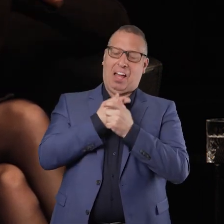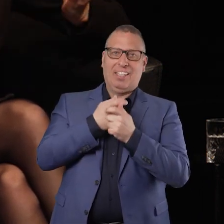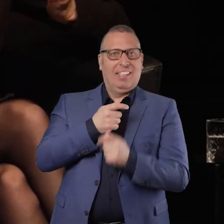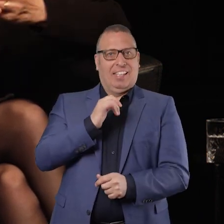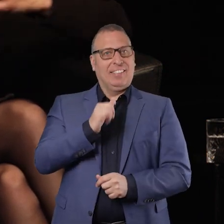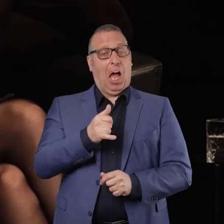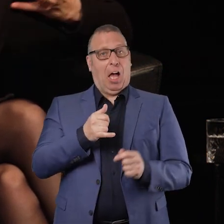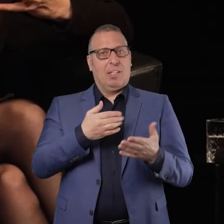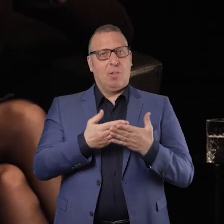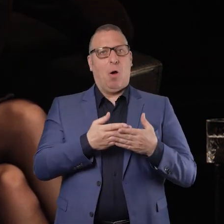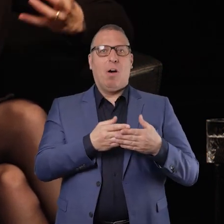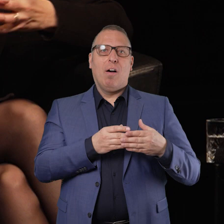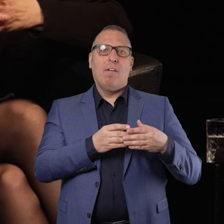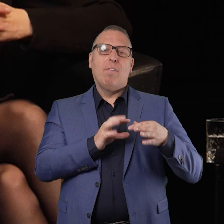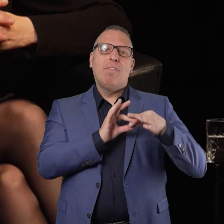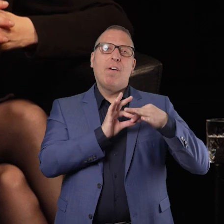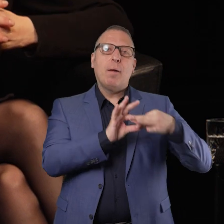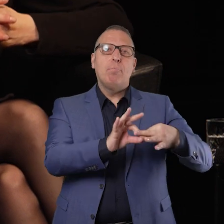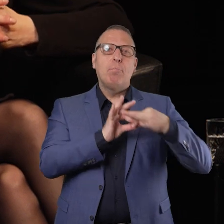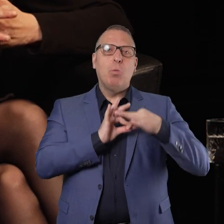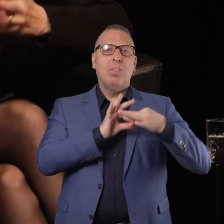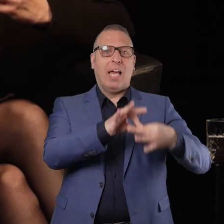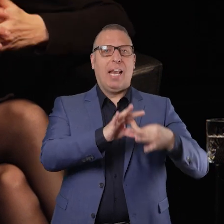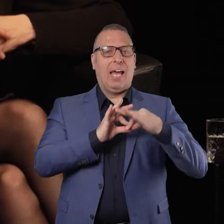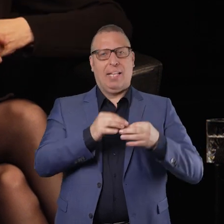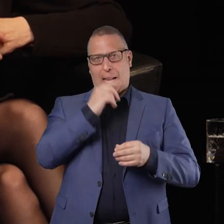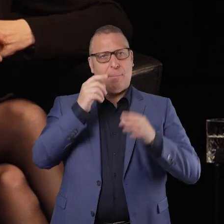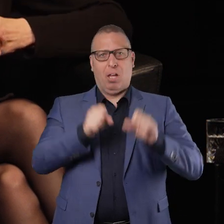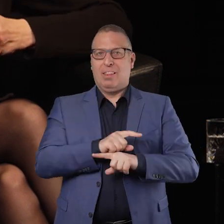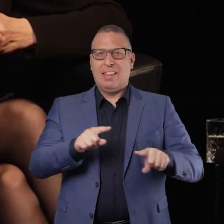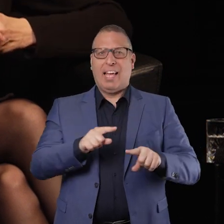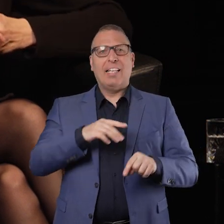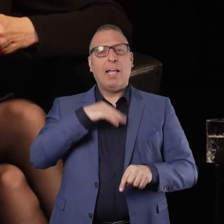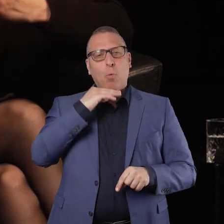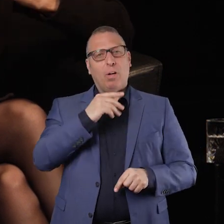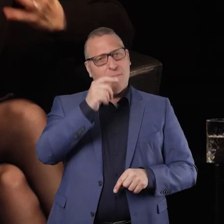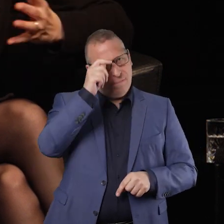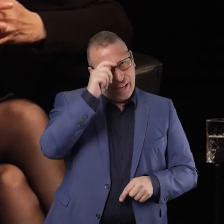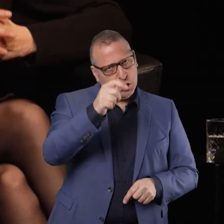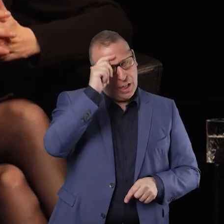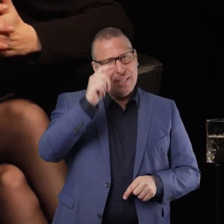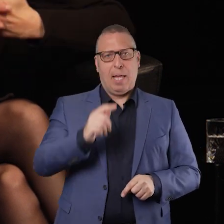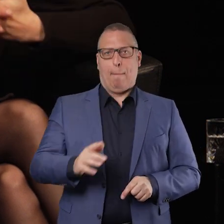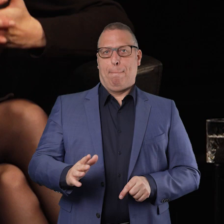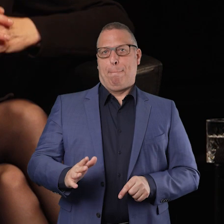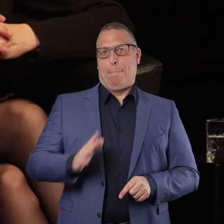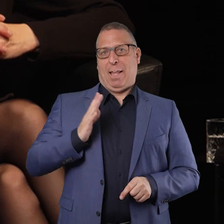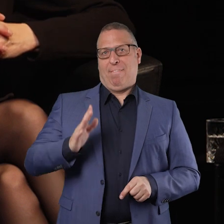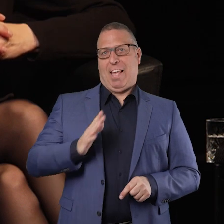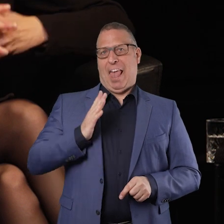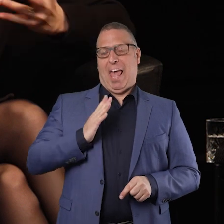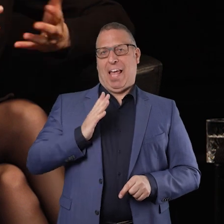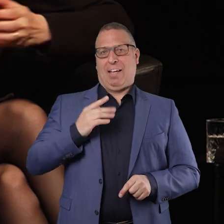ja, und ich glaube, das ist einfach die Verbundenheit. Ich glaube, die kann man nicht genug wertschätzen. Es ist ein Privileg, dass